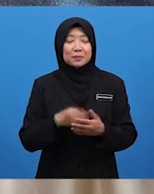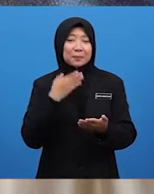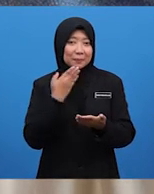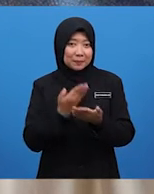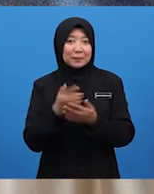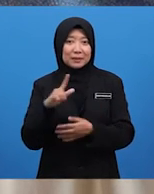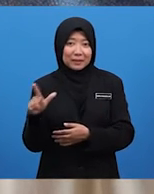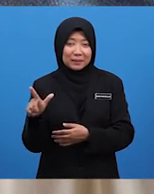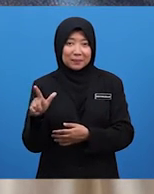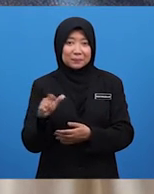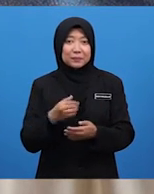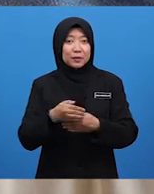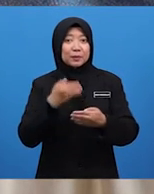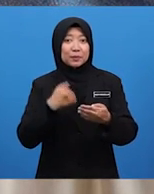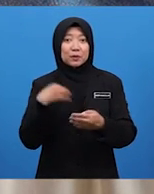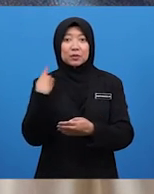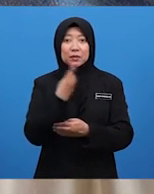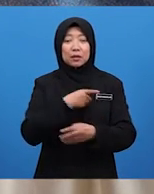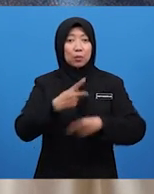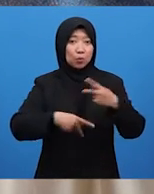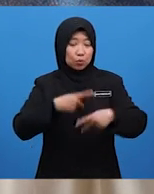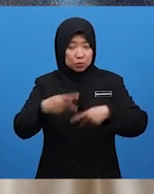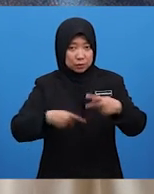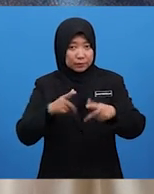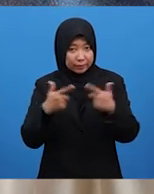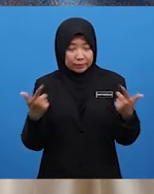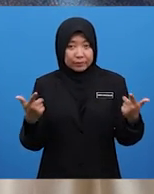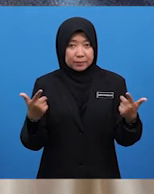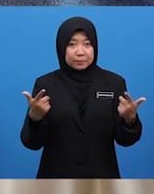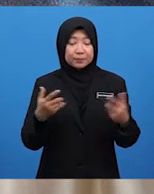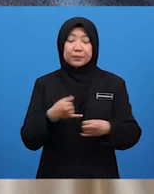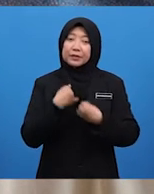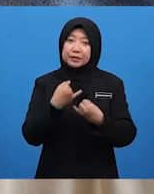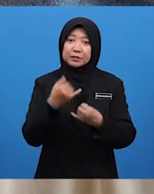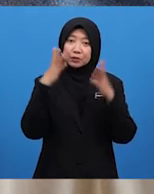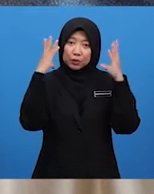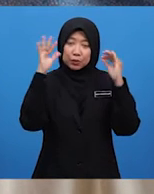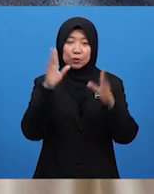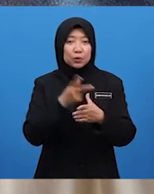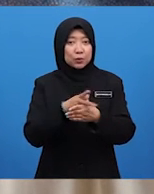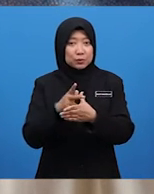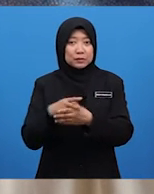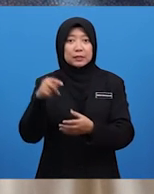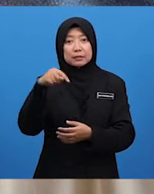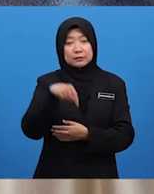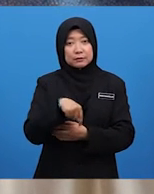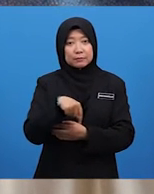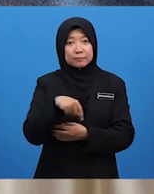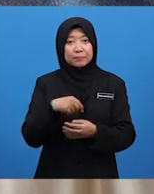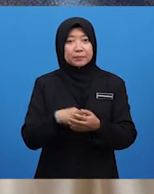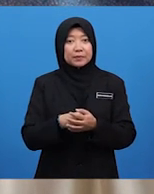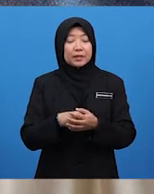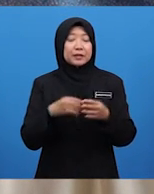Baiklah murid-murid, sebelum kita ke proses seterusnya, ingin cikgu kongsikan di sini